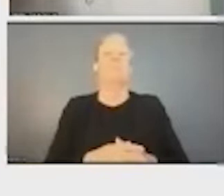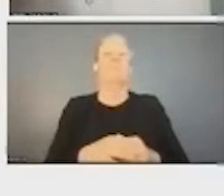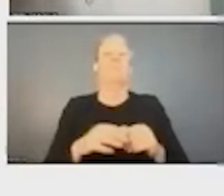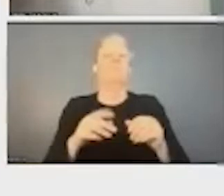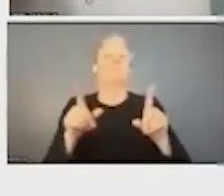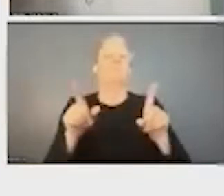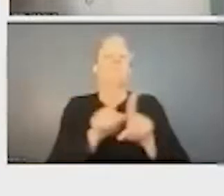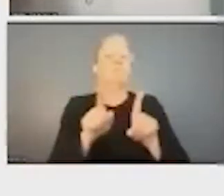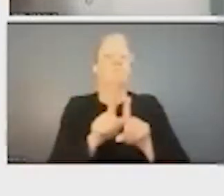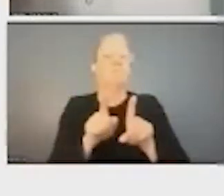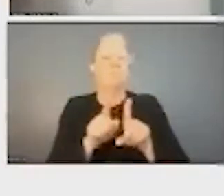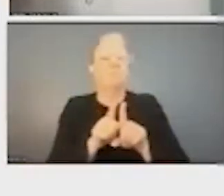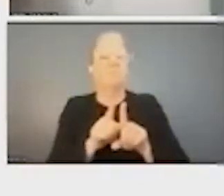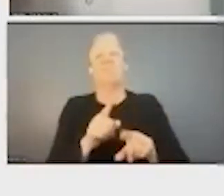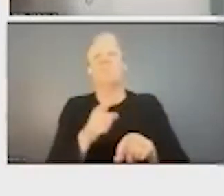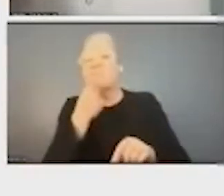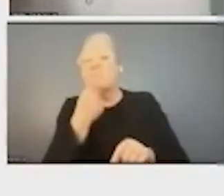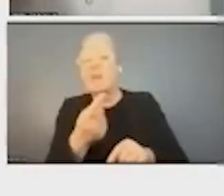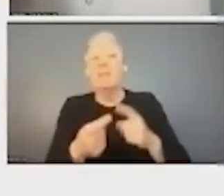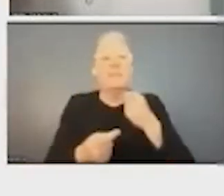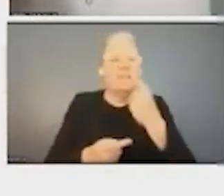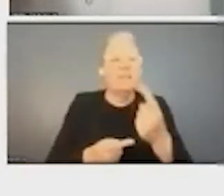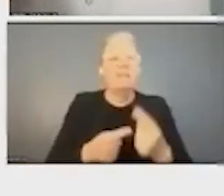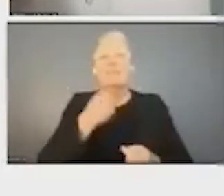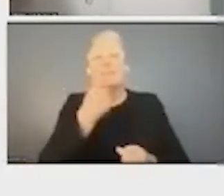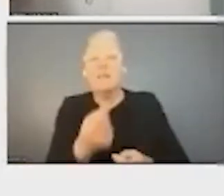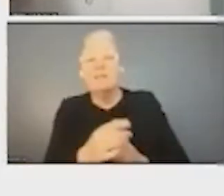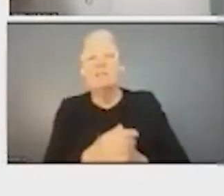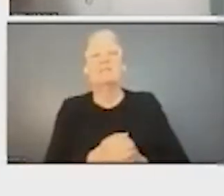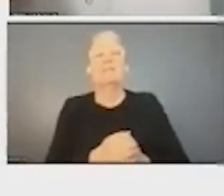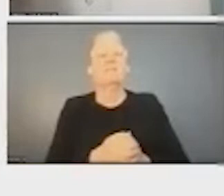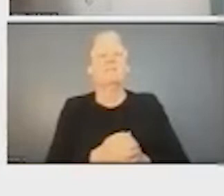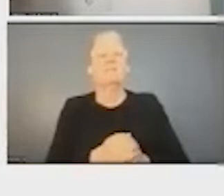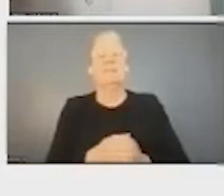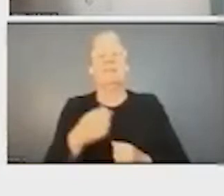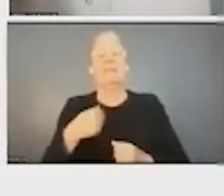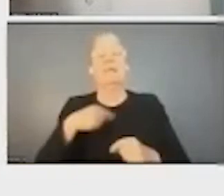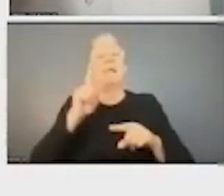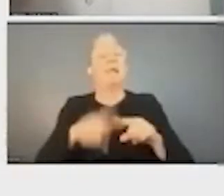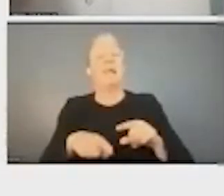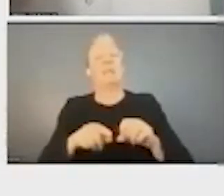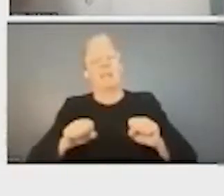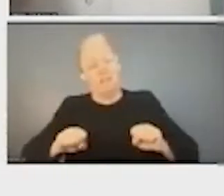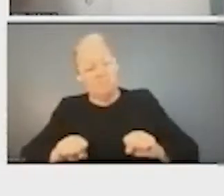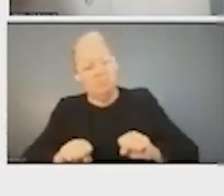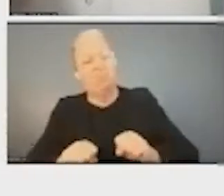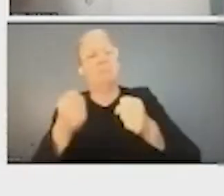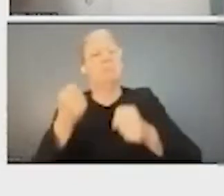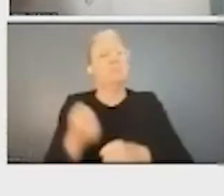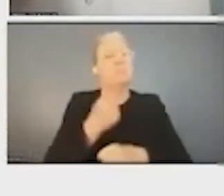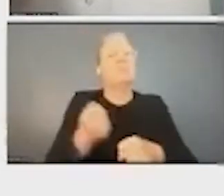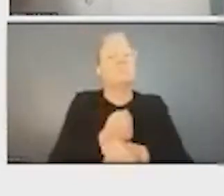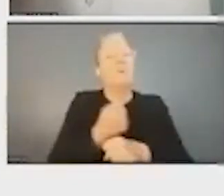بأهمية تفسير هذه الظاهرات الحيوية لا نستطيع أن نأخذ